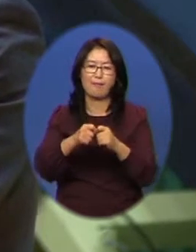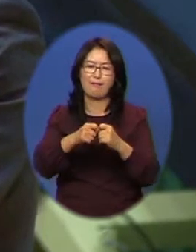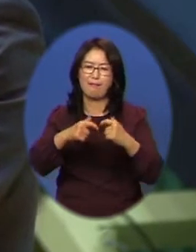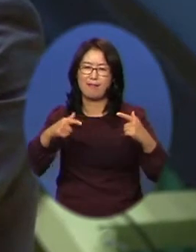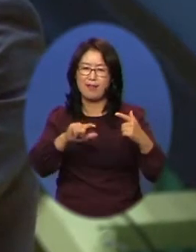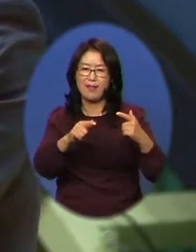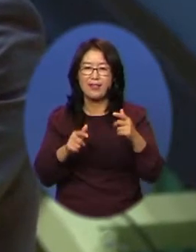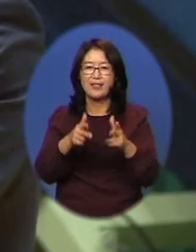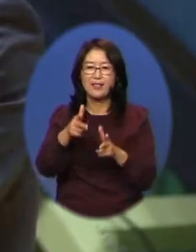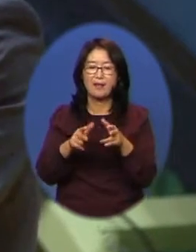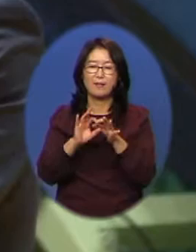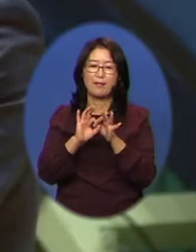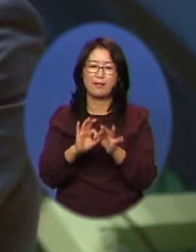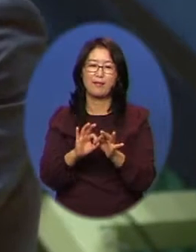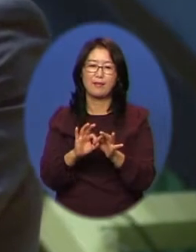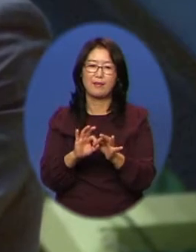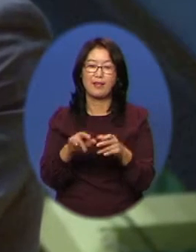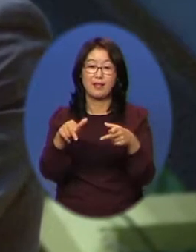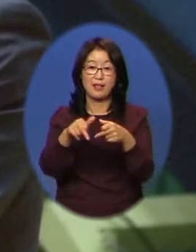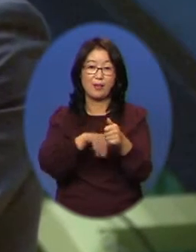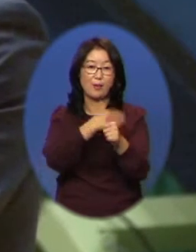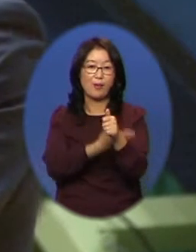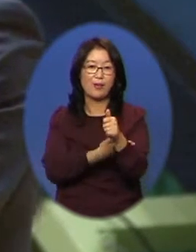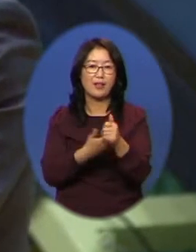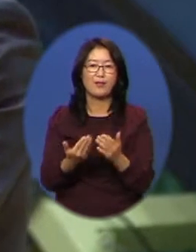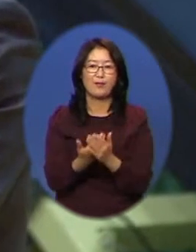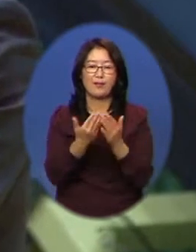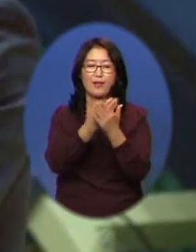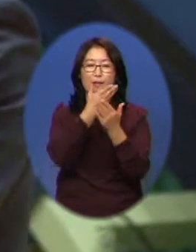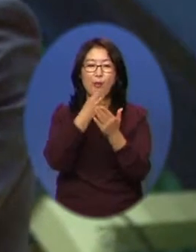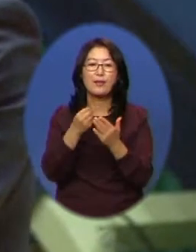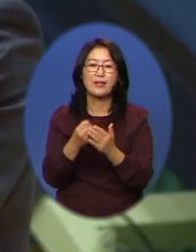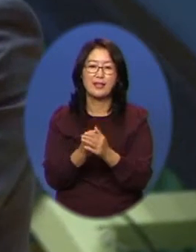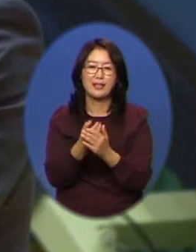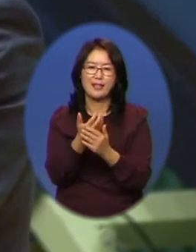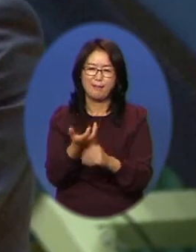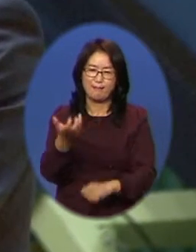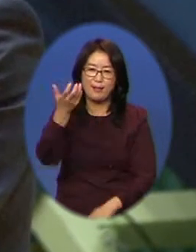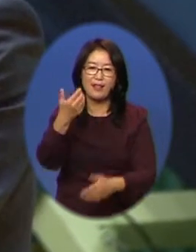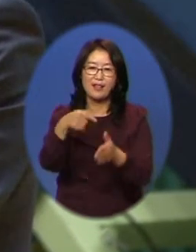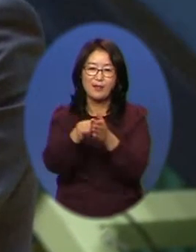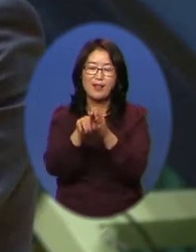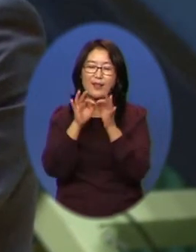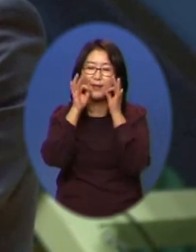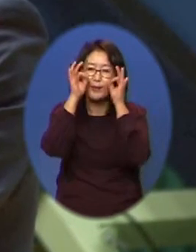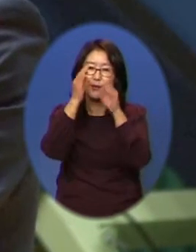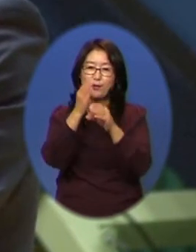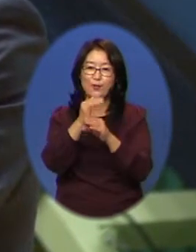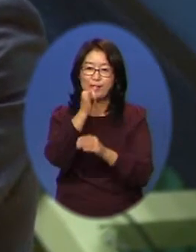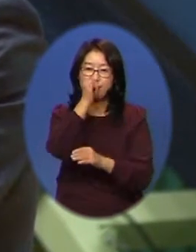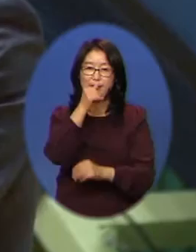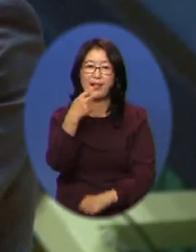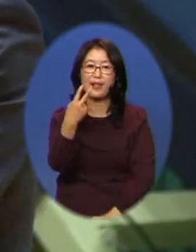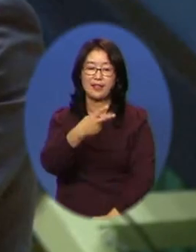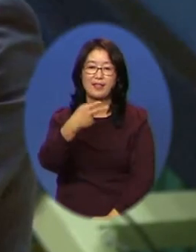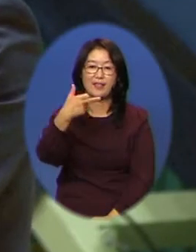통하여 장애인의 권익 증진과 복지 향상을 위해 노력하고 있으며,